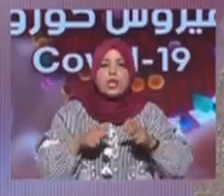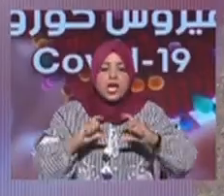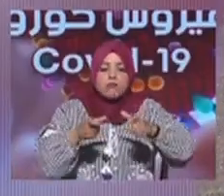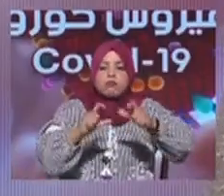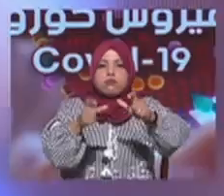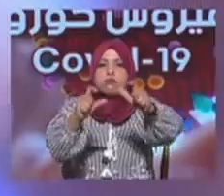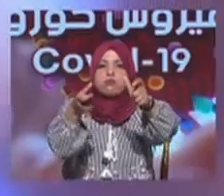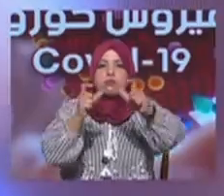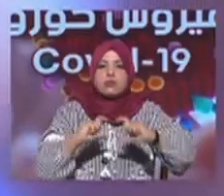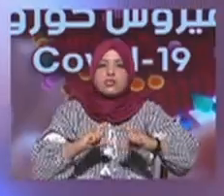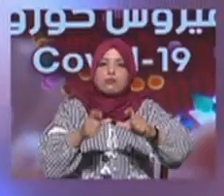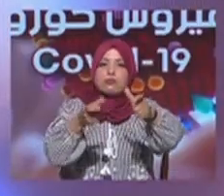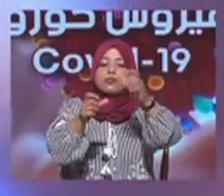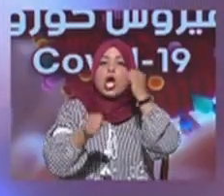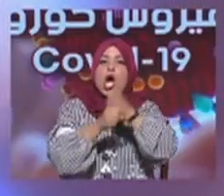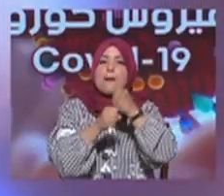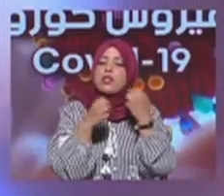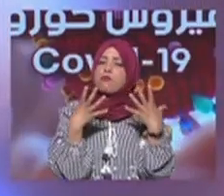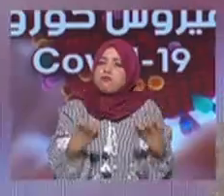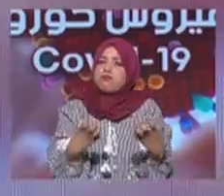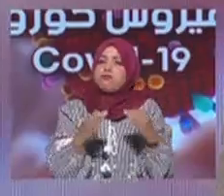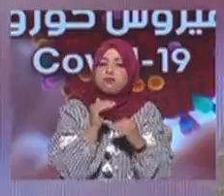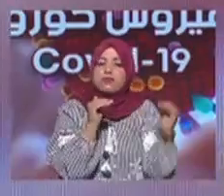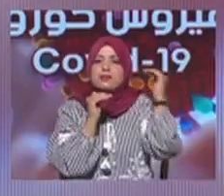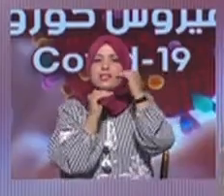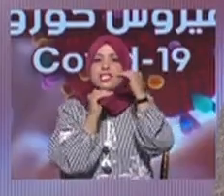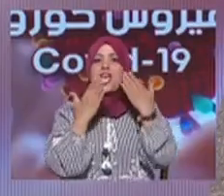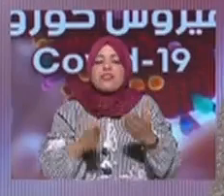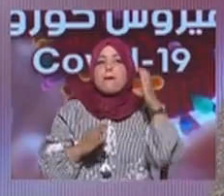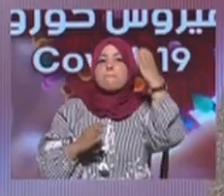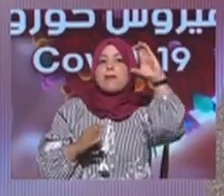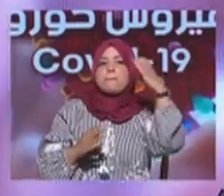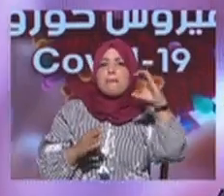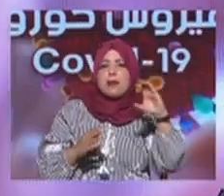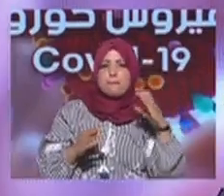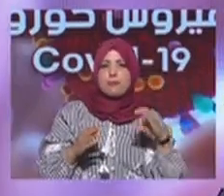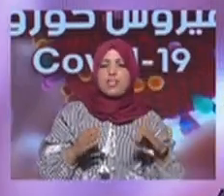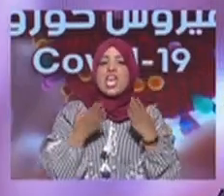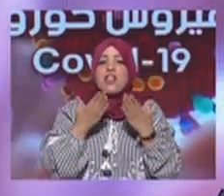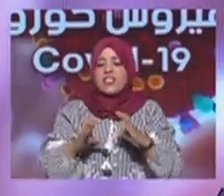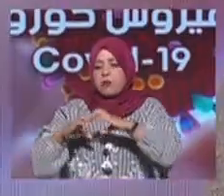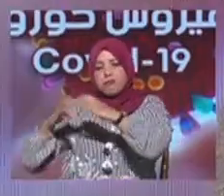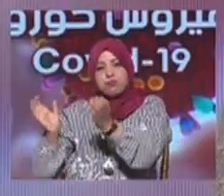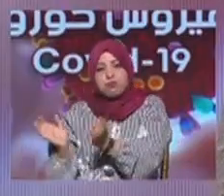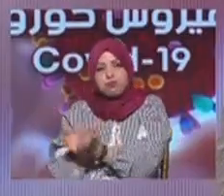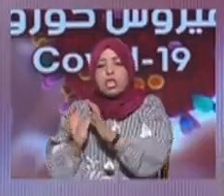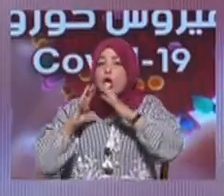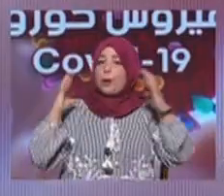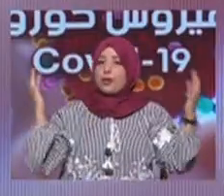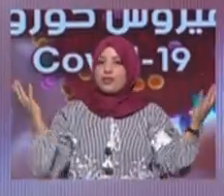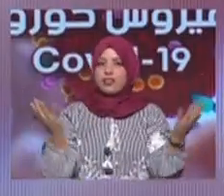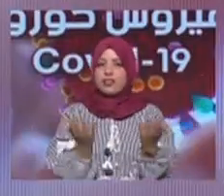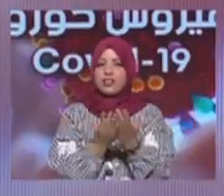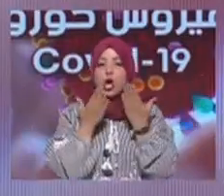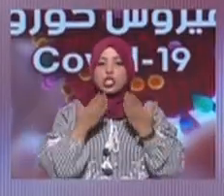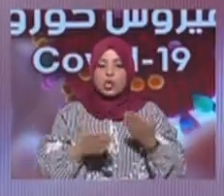اللي تصير واكيد العمل اللي يقوموا به هما هو ان ابوي للمجموعه الكل المجموعه الكبيره والعمل المخبري